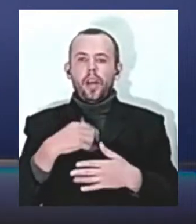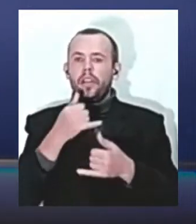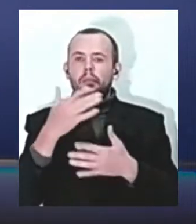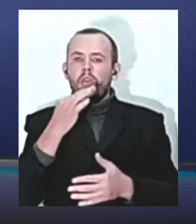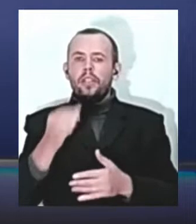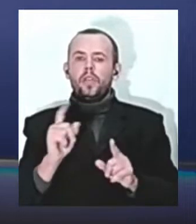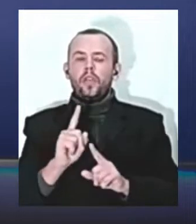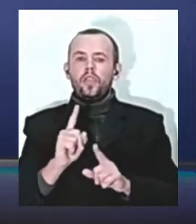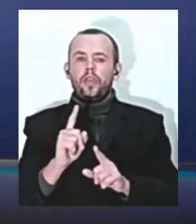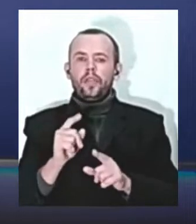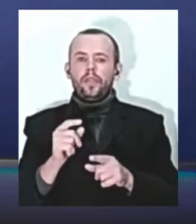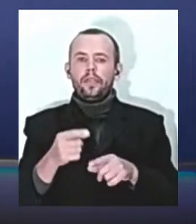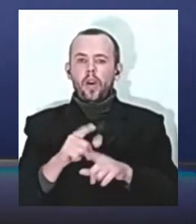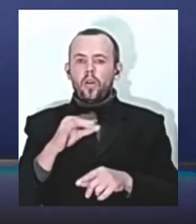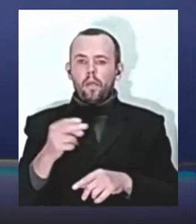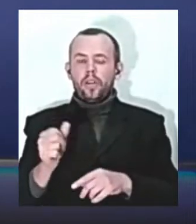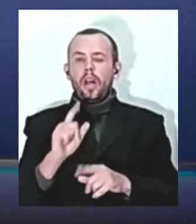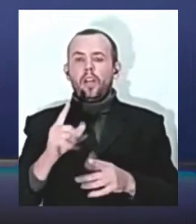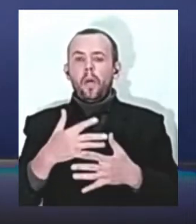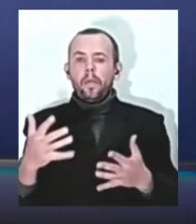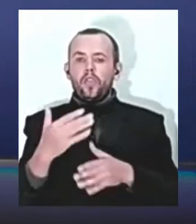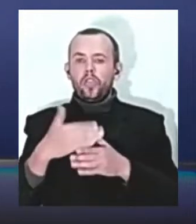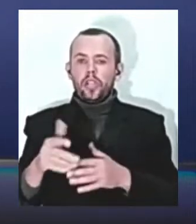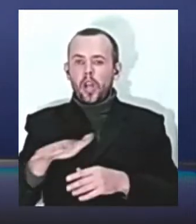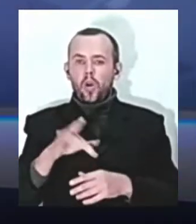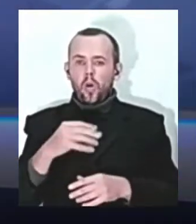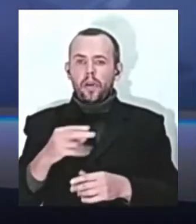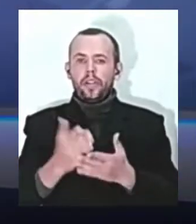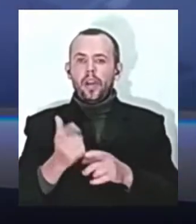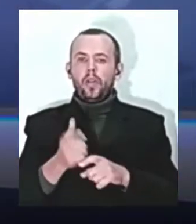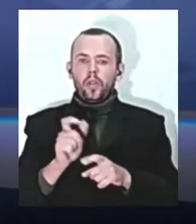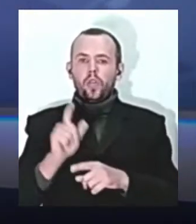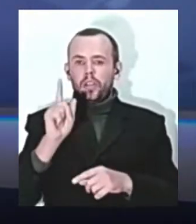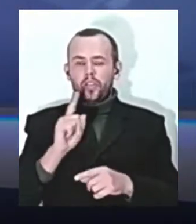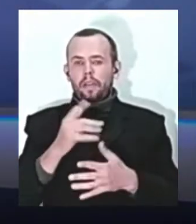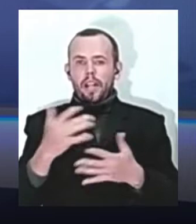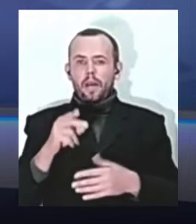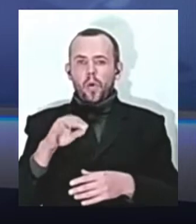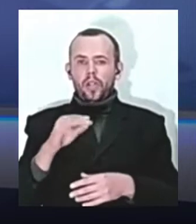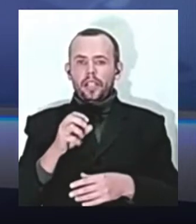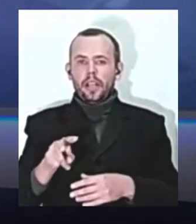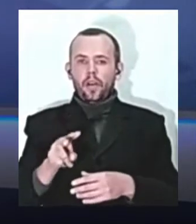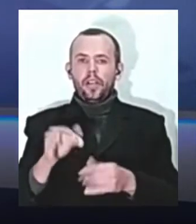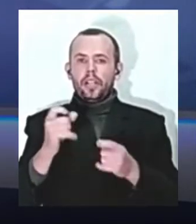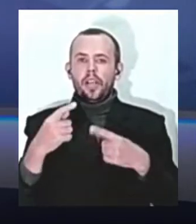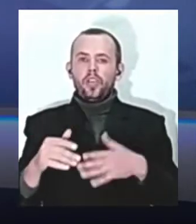100% громад, але у більшій частині громад є дуже значний великий потенціал. З іншої сторони, потенціал, звичайно, саме в